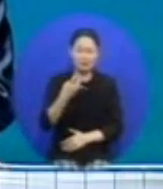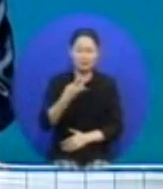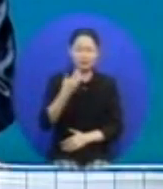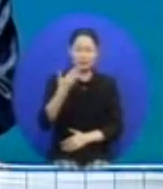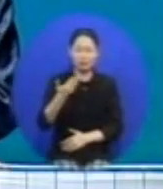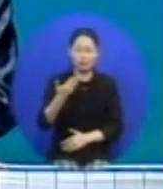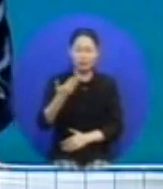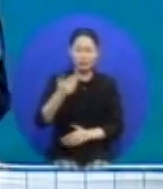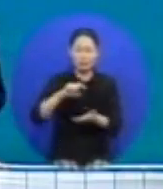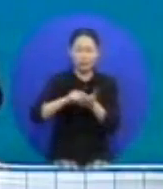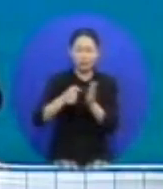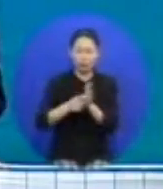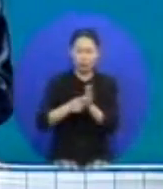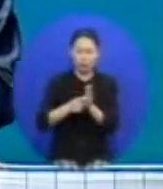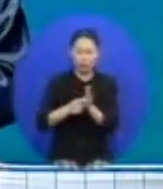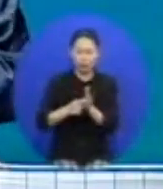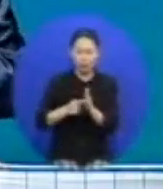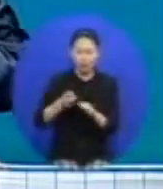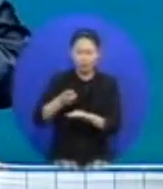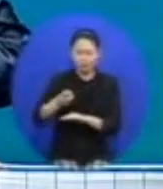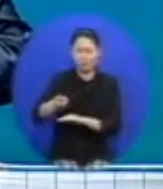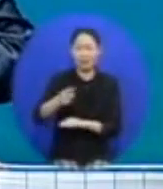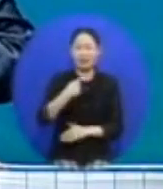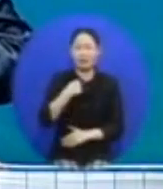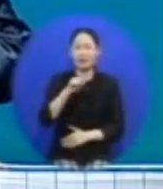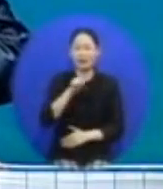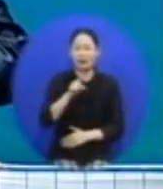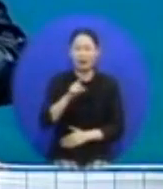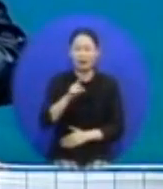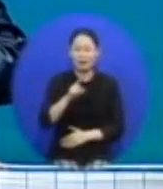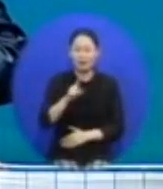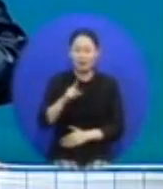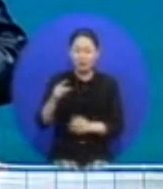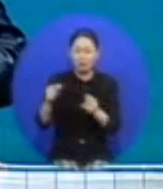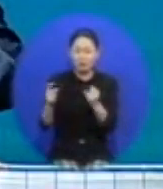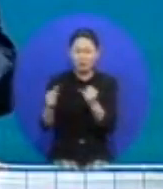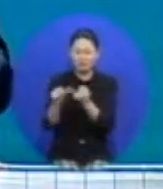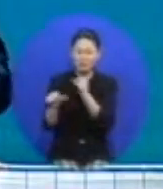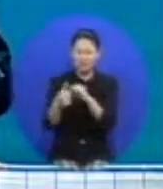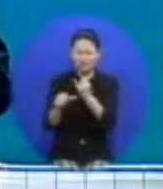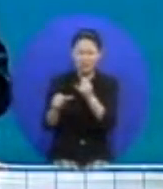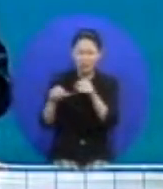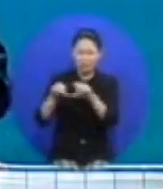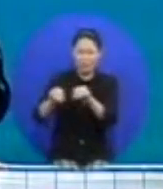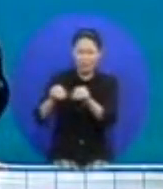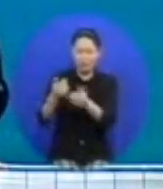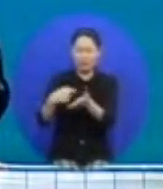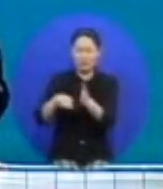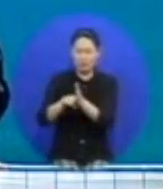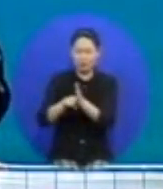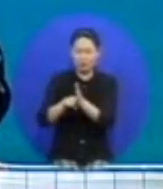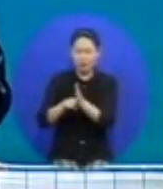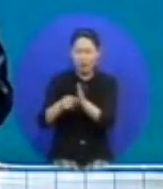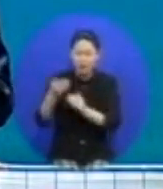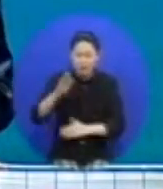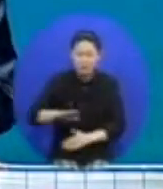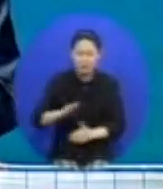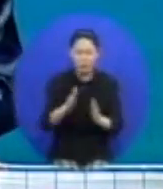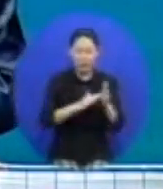하고 그러니 가정이 하나님이 우리에게 주신 정말 축복의 걸작품이다